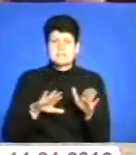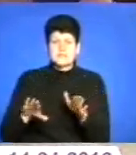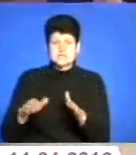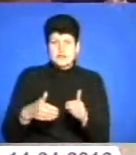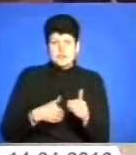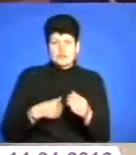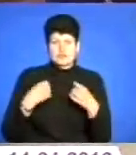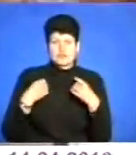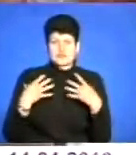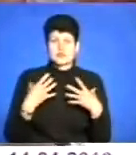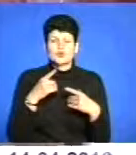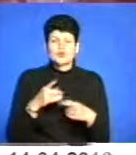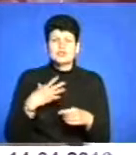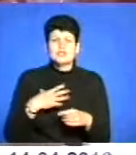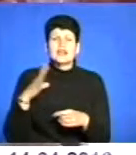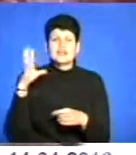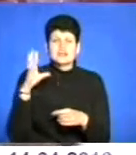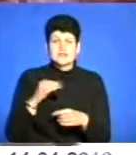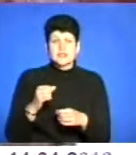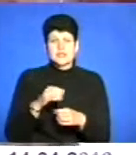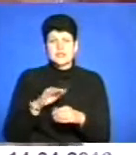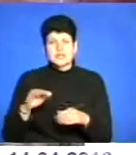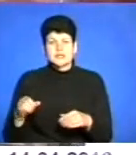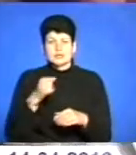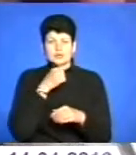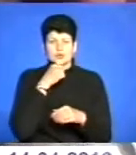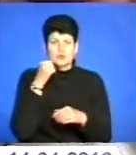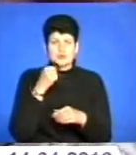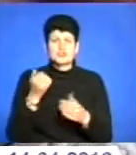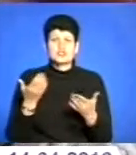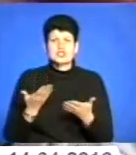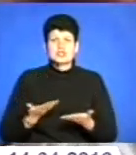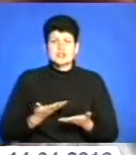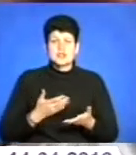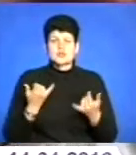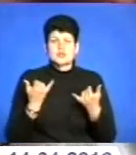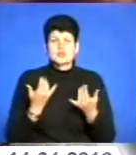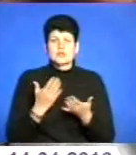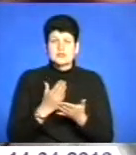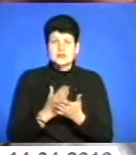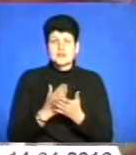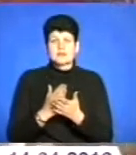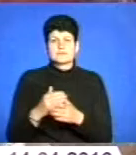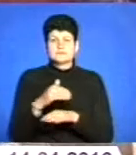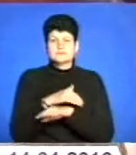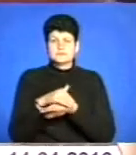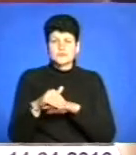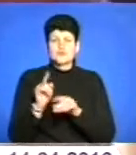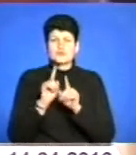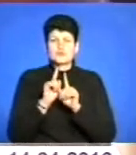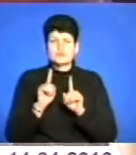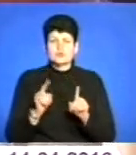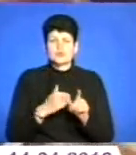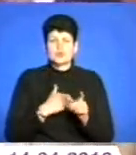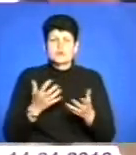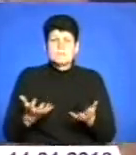свят. Його з трепетом чекають не лише діти, а й дорослі. Ті, чиє життя сьогодні минає в окопах, бліндажах, на блокпостах, особливо прагнуть